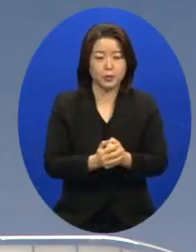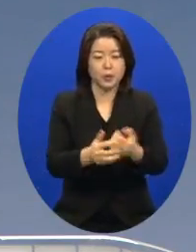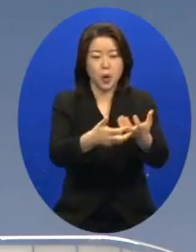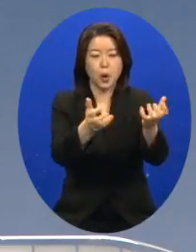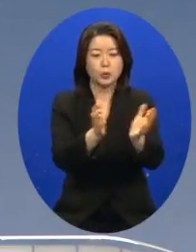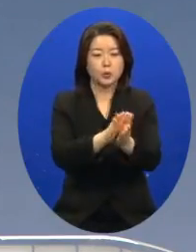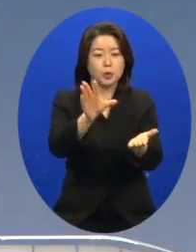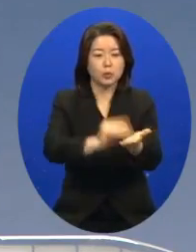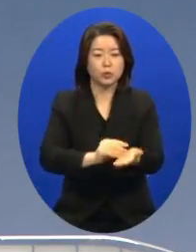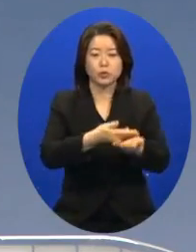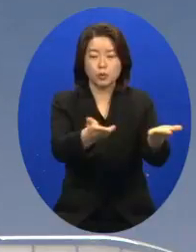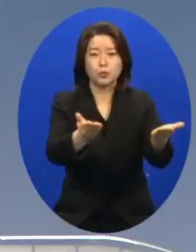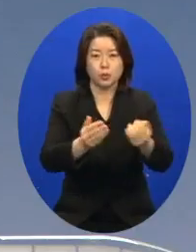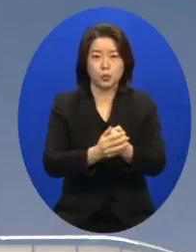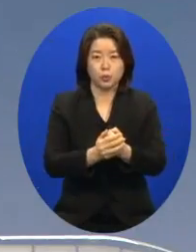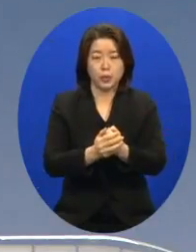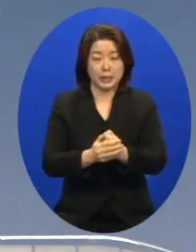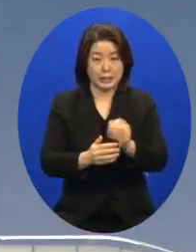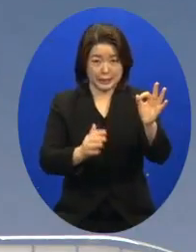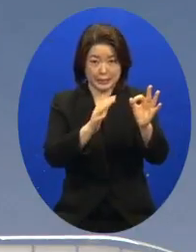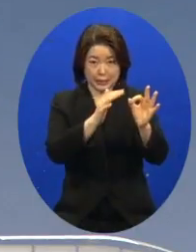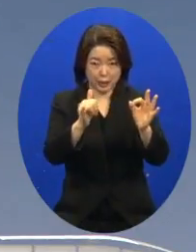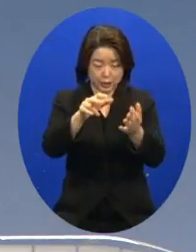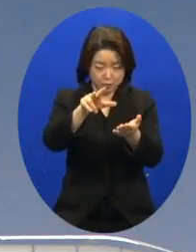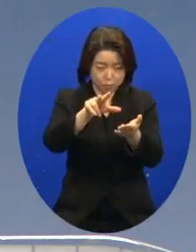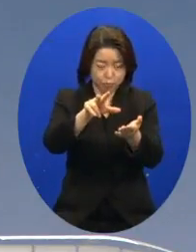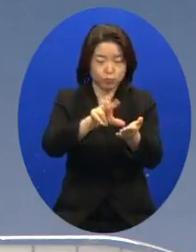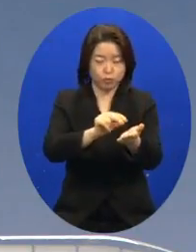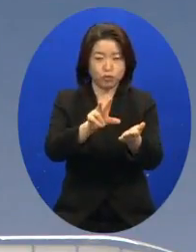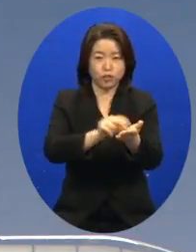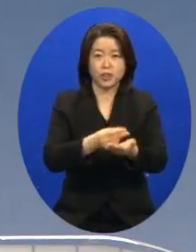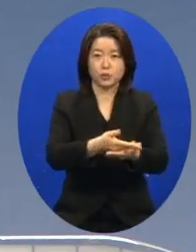과제를 주었습니다 10가지 문제를 주었는데